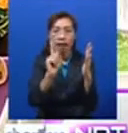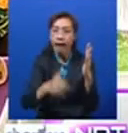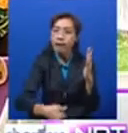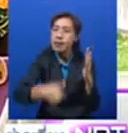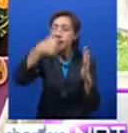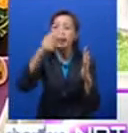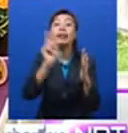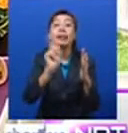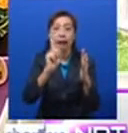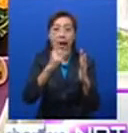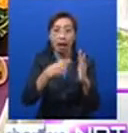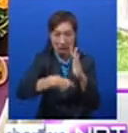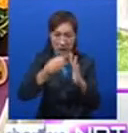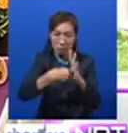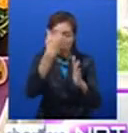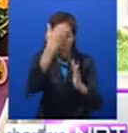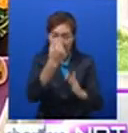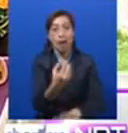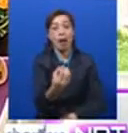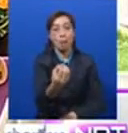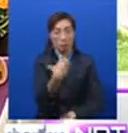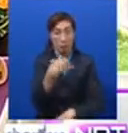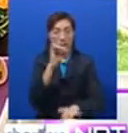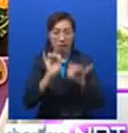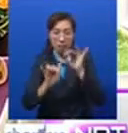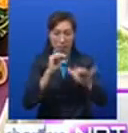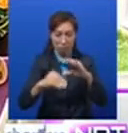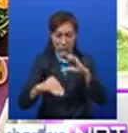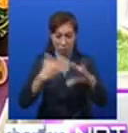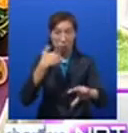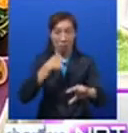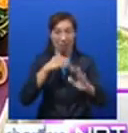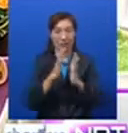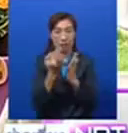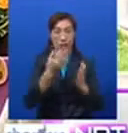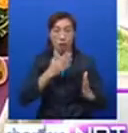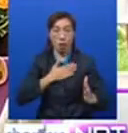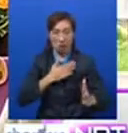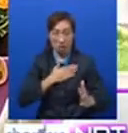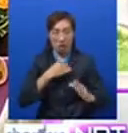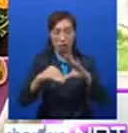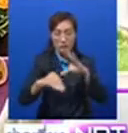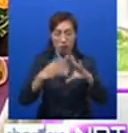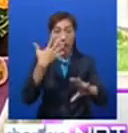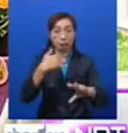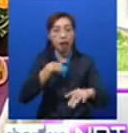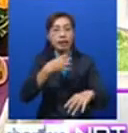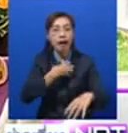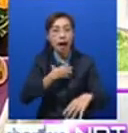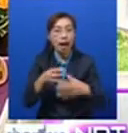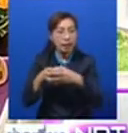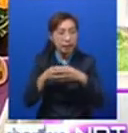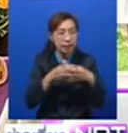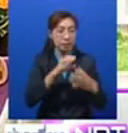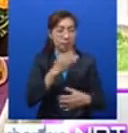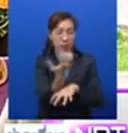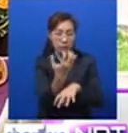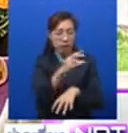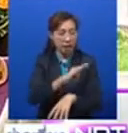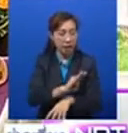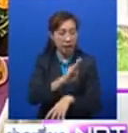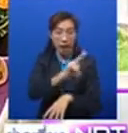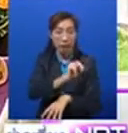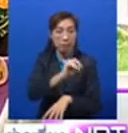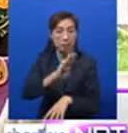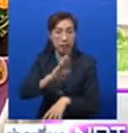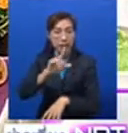หตุผลด้วย ใช่ค่ะก็เข้ามานะคะเสนอสถานที่ที่คุณผู้ชมอยากจะให้ทีมข่าวของเราเนี่ยลงพื้นที่ไปจัดข่าวสัญจรแบบนี้รวมถึงเหตุ